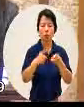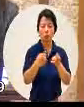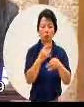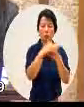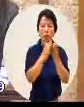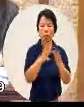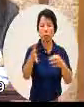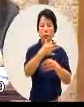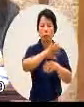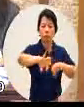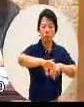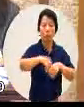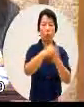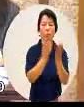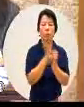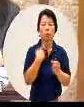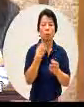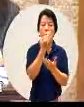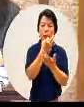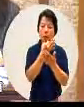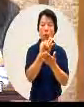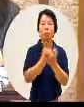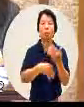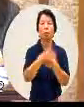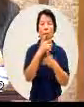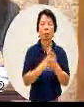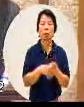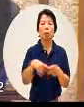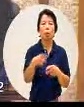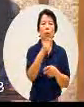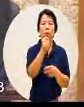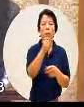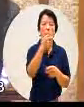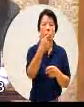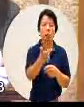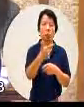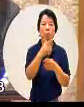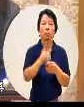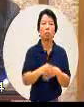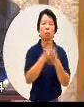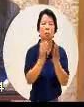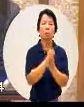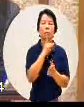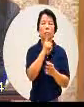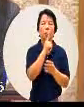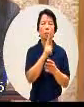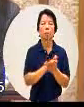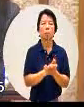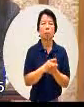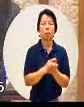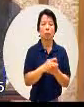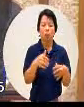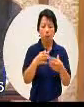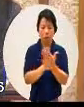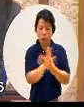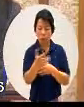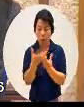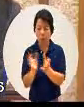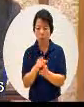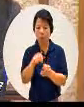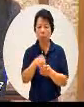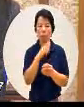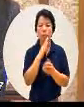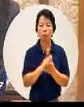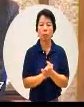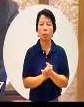部分呢用核算呢可以節省到156萬另外第二個部分呢就是有關